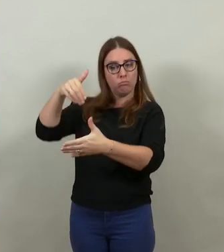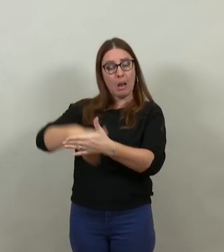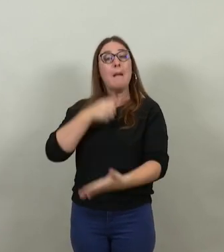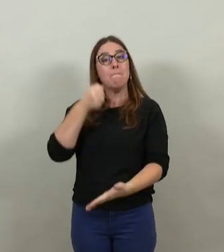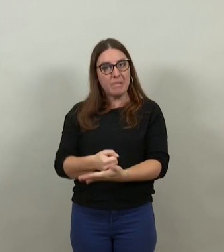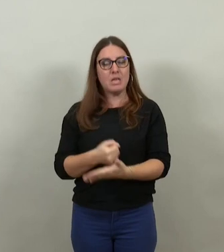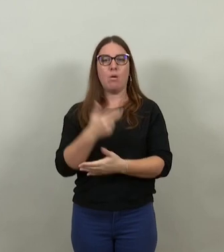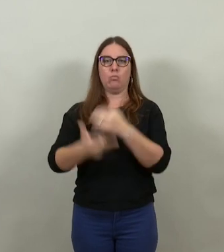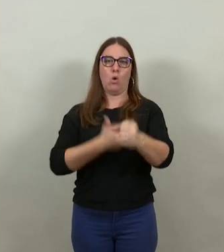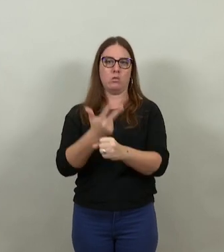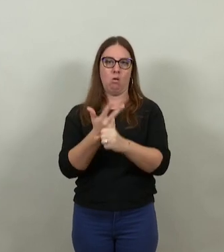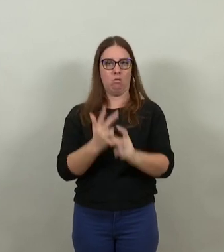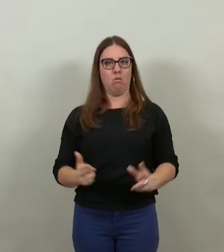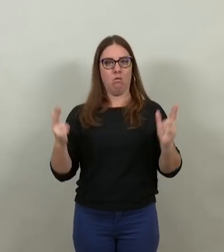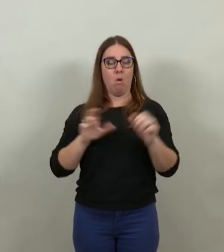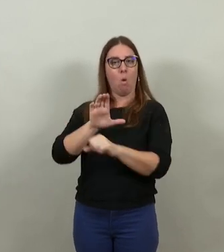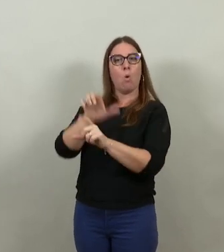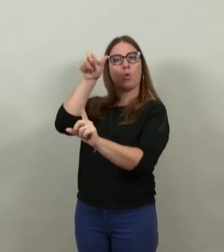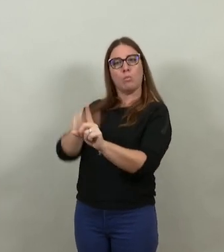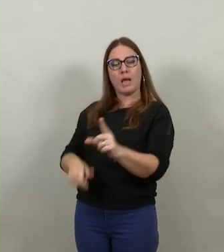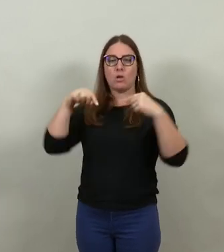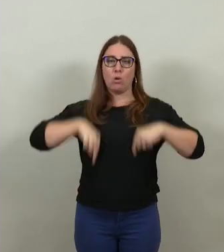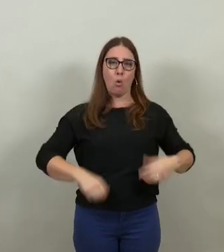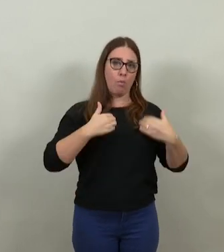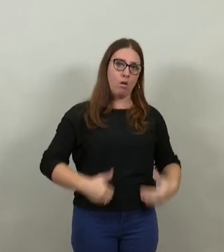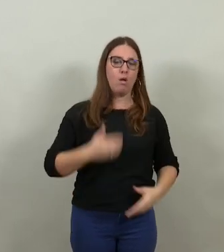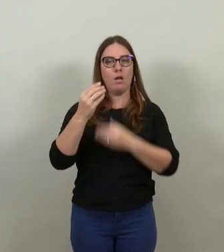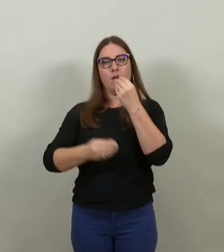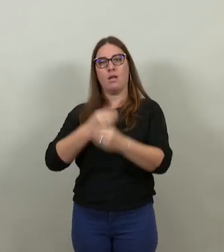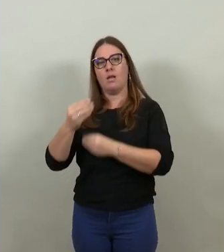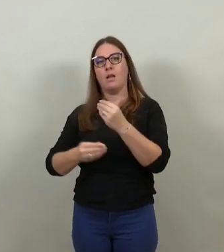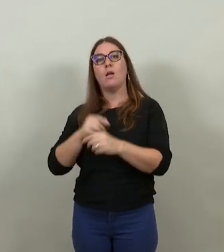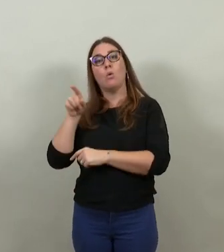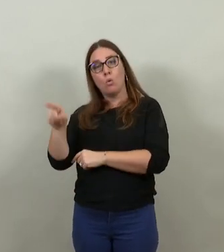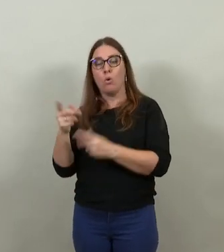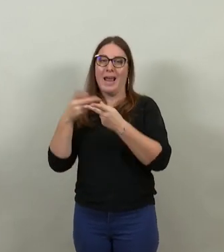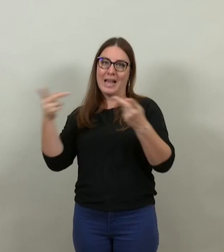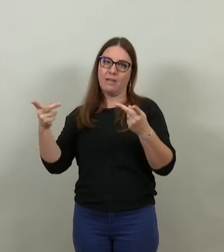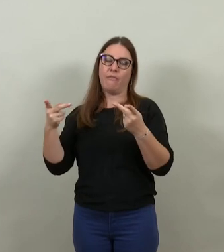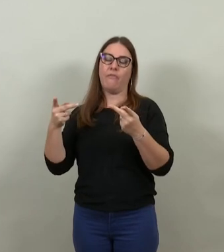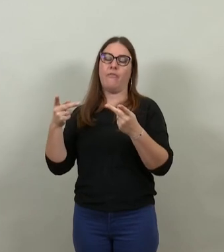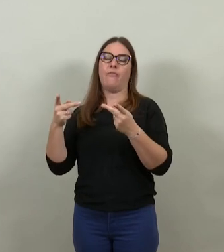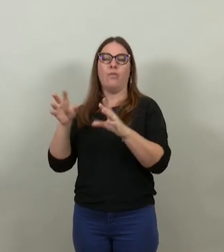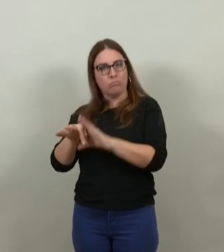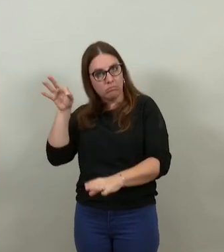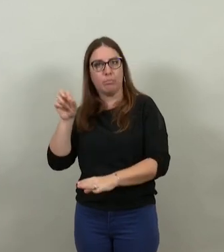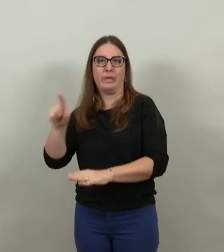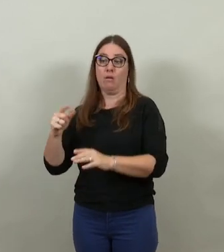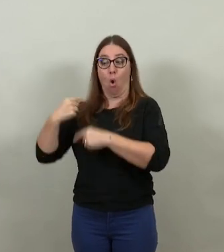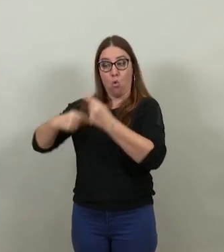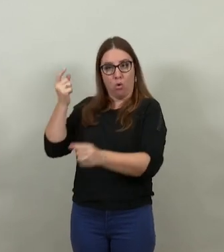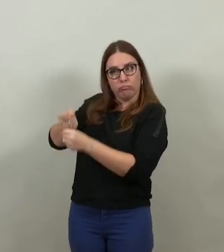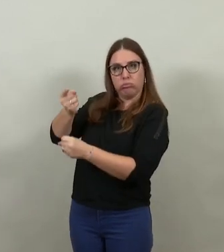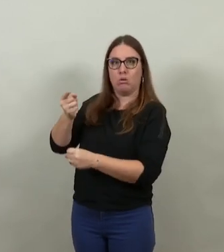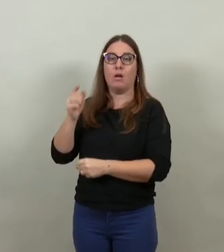minimum de 3 ans à l'encontre d'une personne exerçant une fonction de membre du gouvernement ou un mandat électif public au moment des faits et de demander